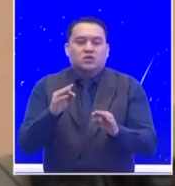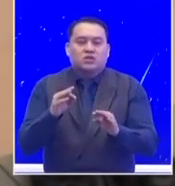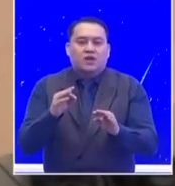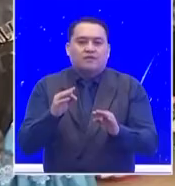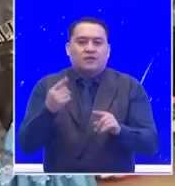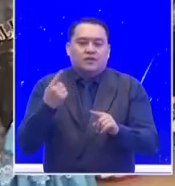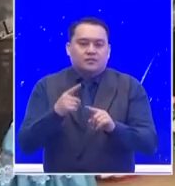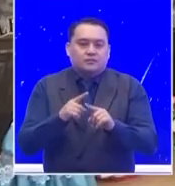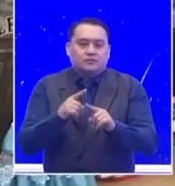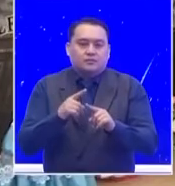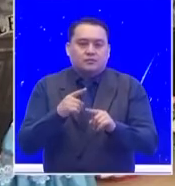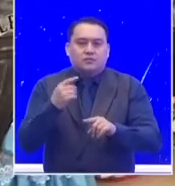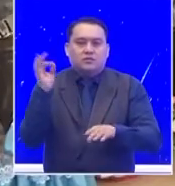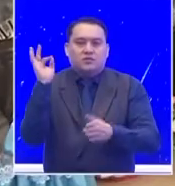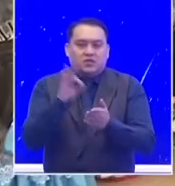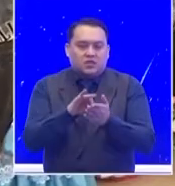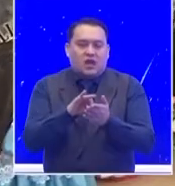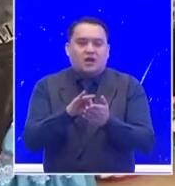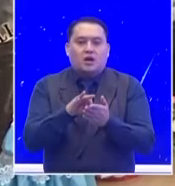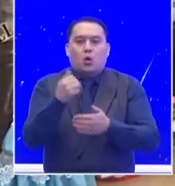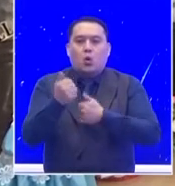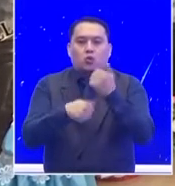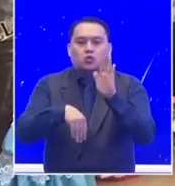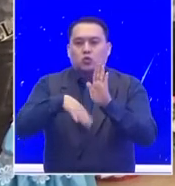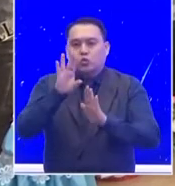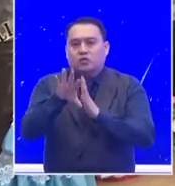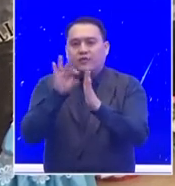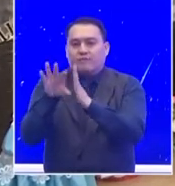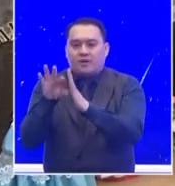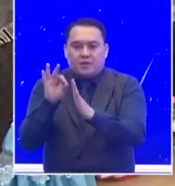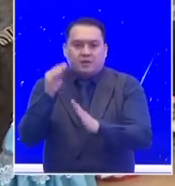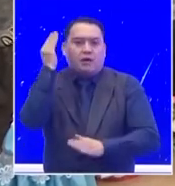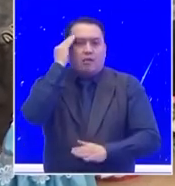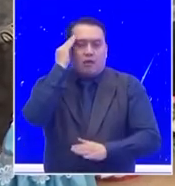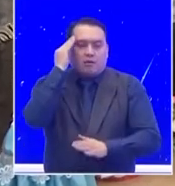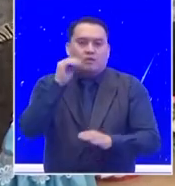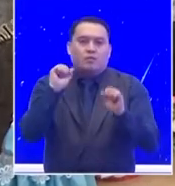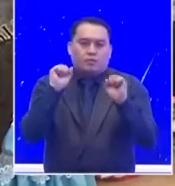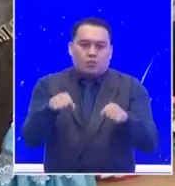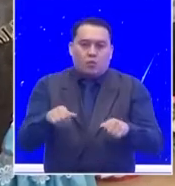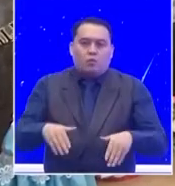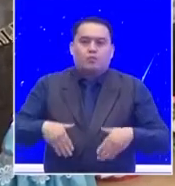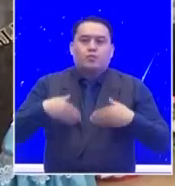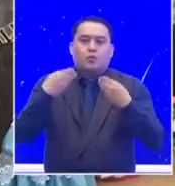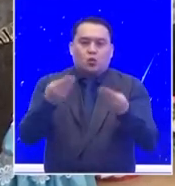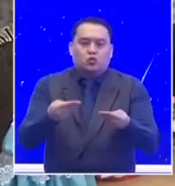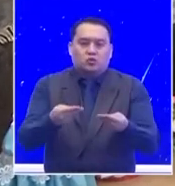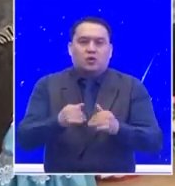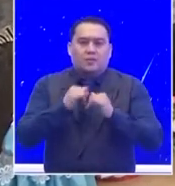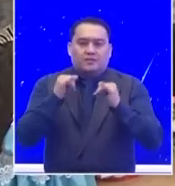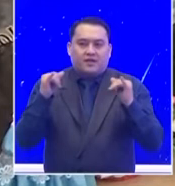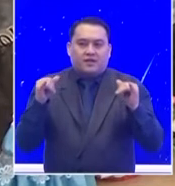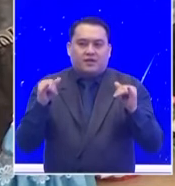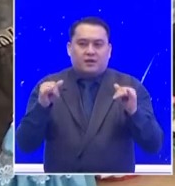цель этого конкурса – выявить лучшие таланты, дать им в будущем хорошее направление